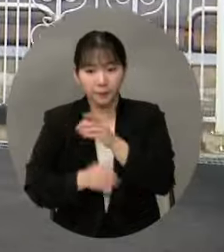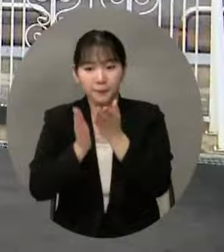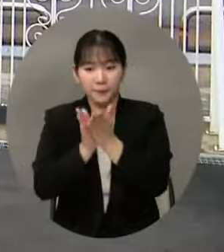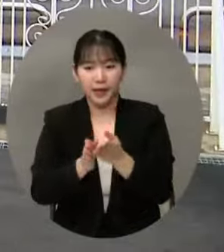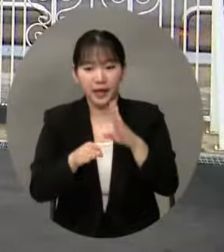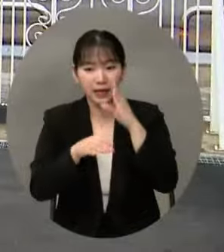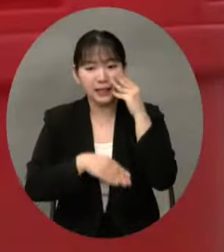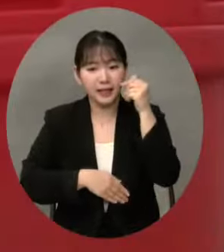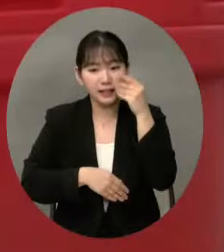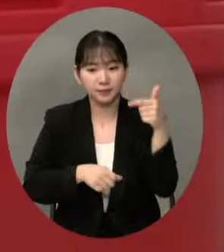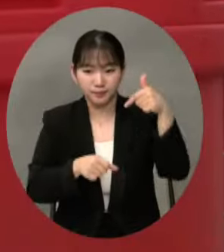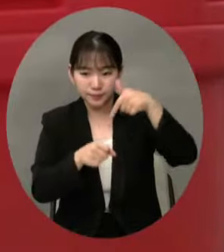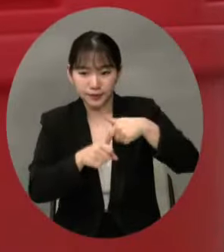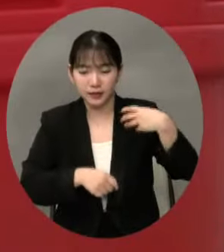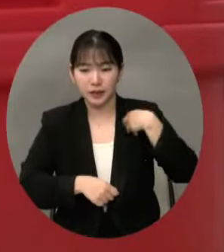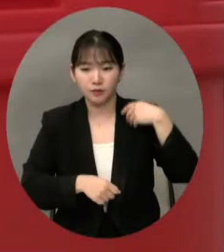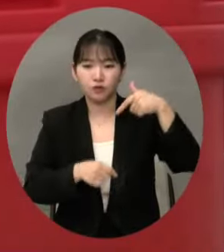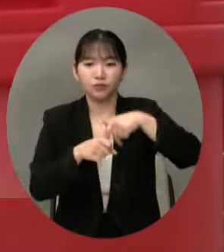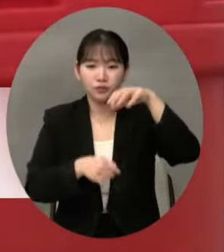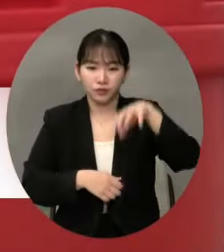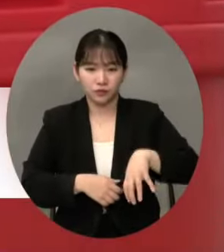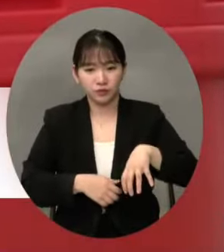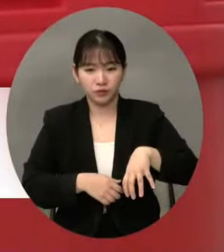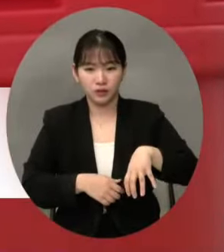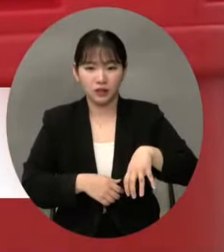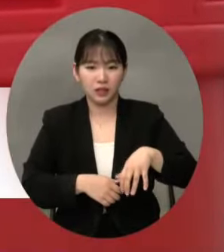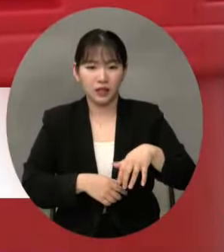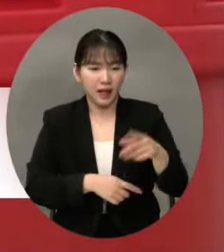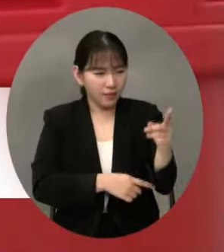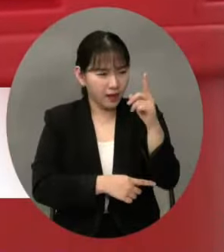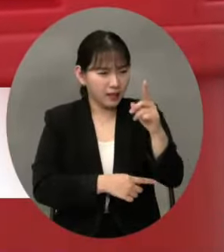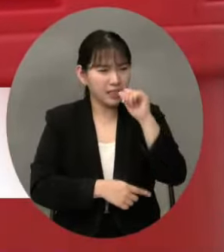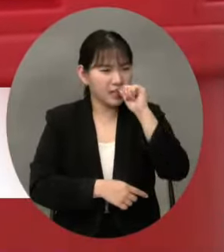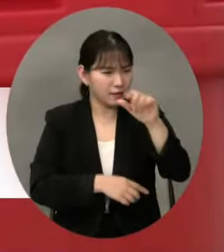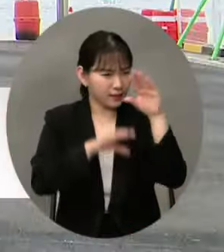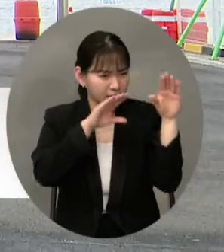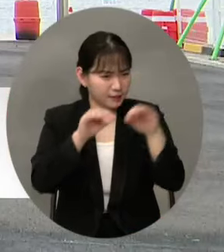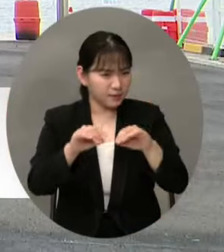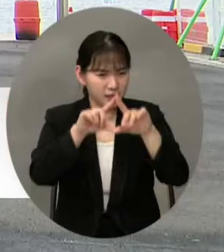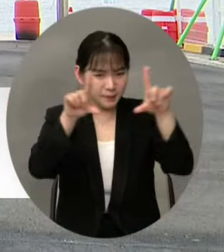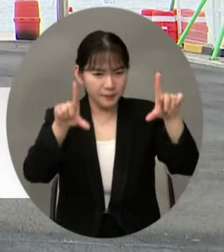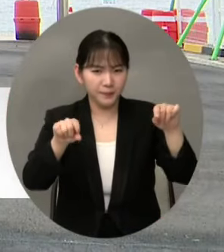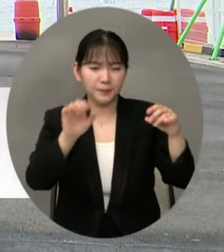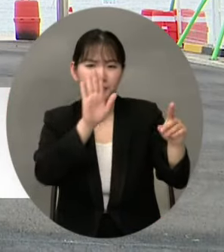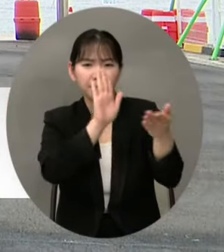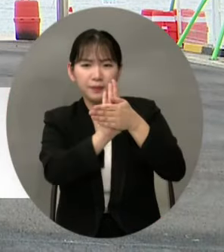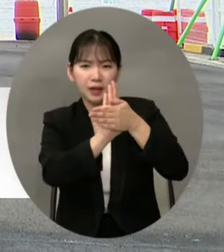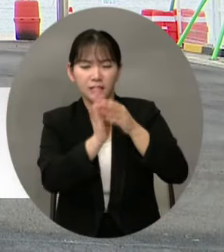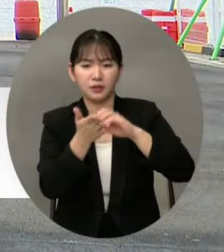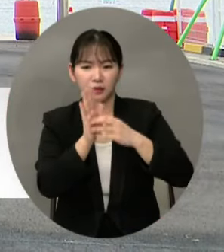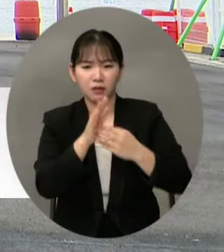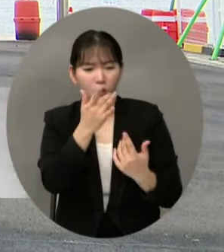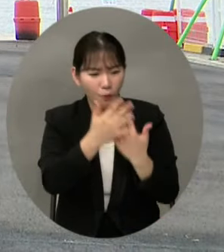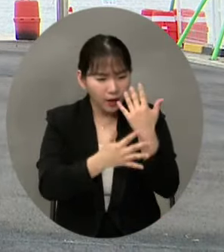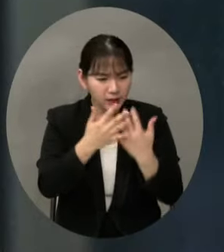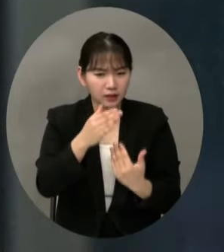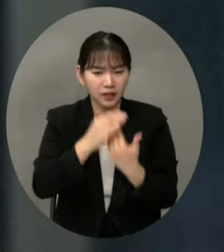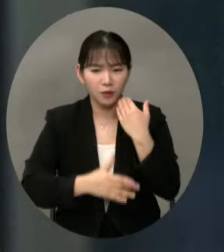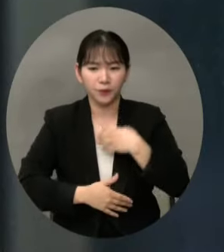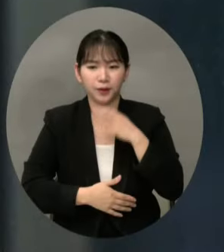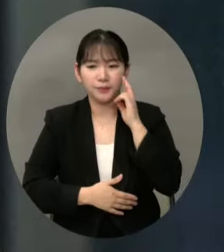주유하는 급유소. 주변의 낚시 행위를 절대 금지한다는 안내가 걸릴 만큼 화재 등 사고 위험이 높은